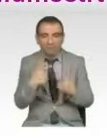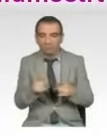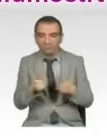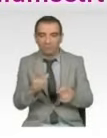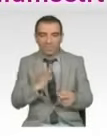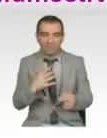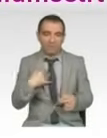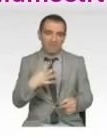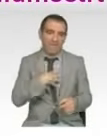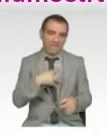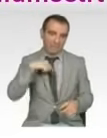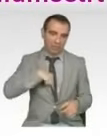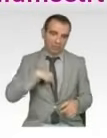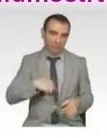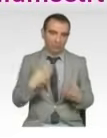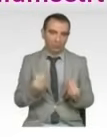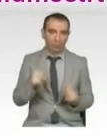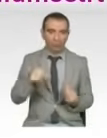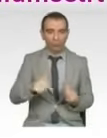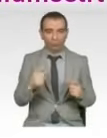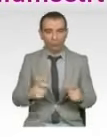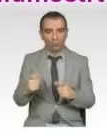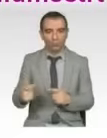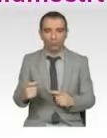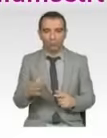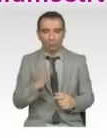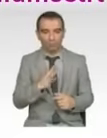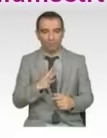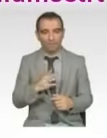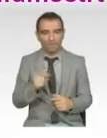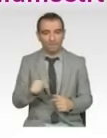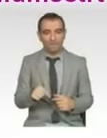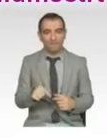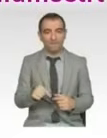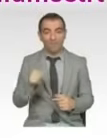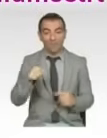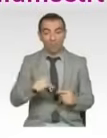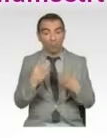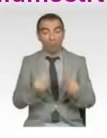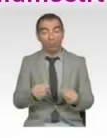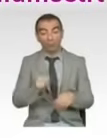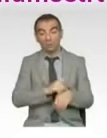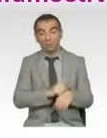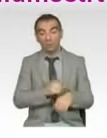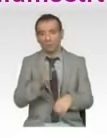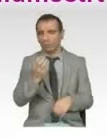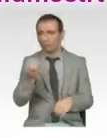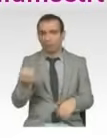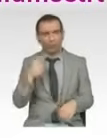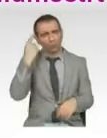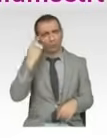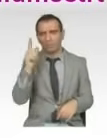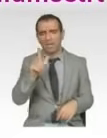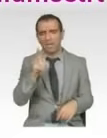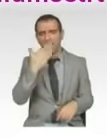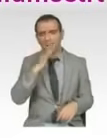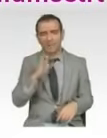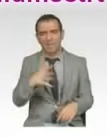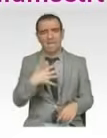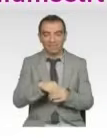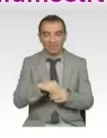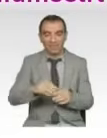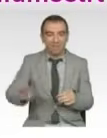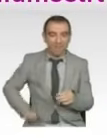Bizim kendi içimizde de oluyor. Burada mesela buna saygı duyuyordur. Bunlar olduğu müddetçe zaten çok da düşünmeye gerek yok yani. Çok